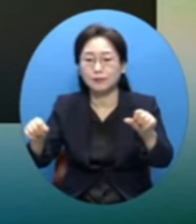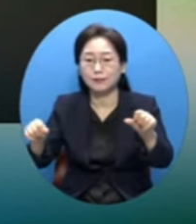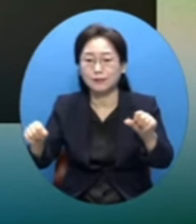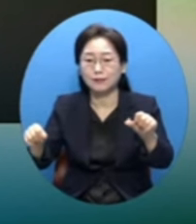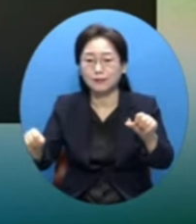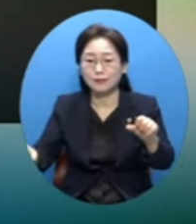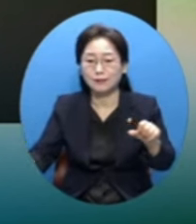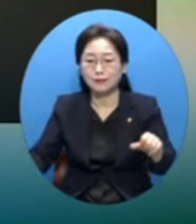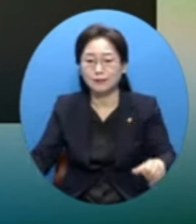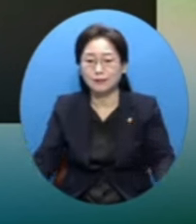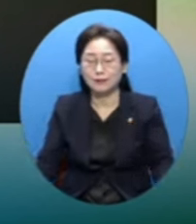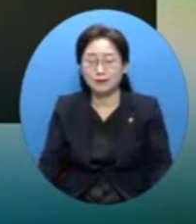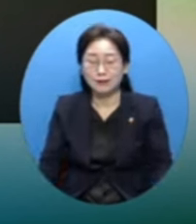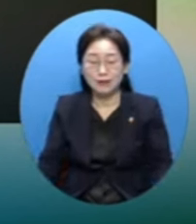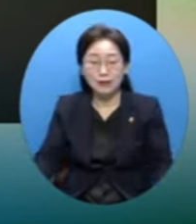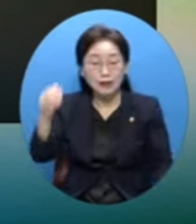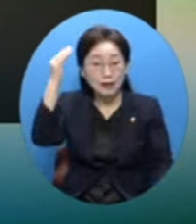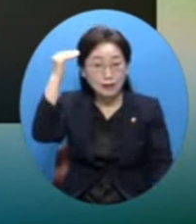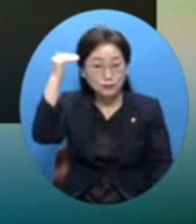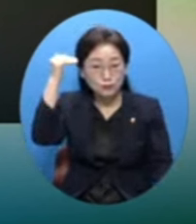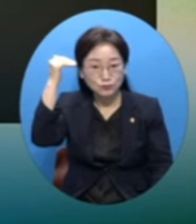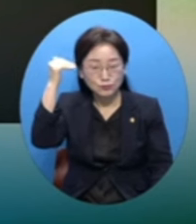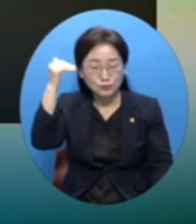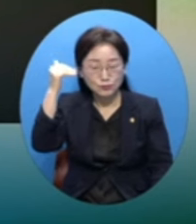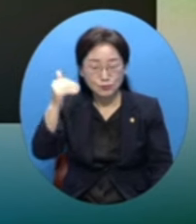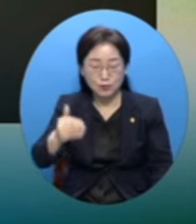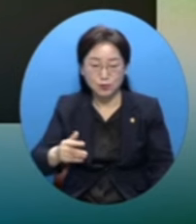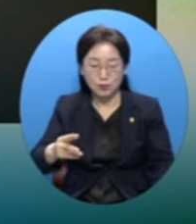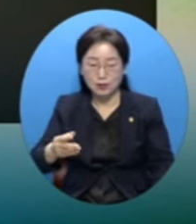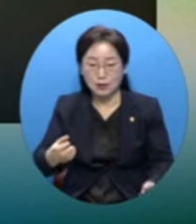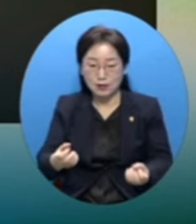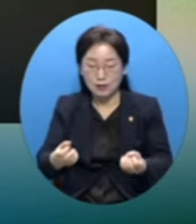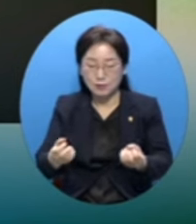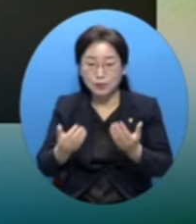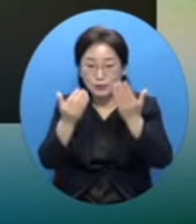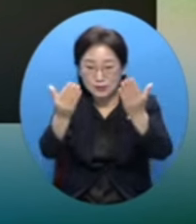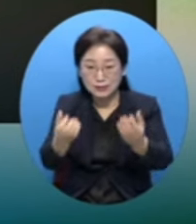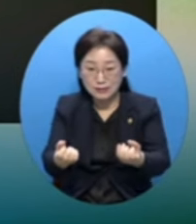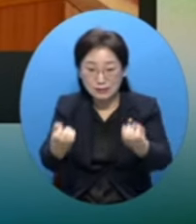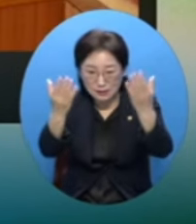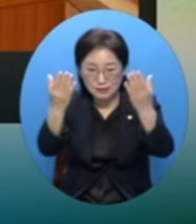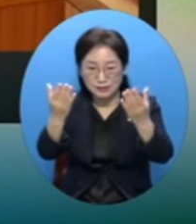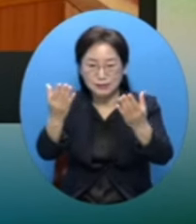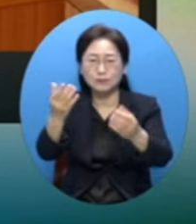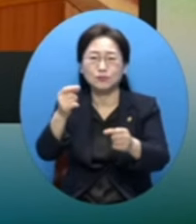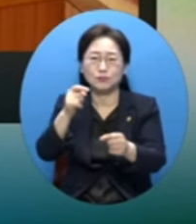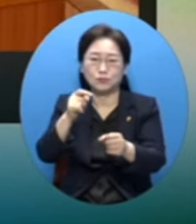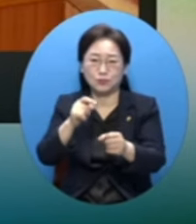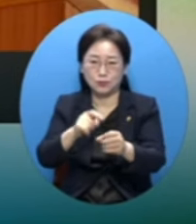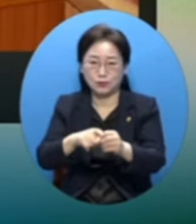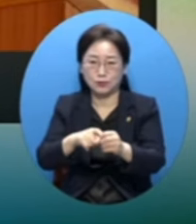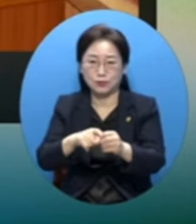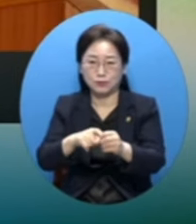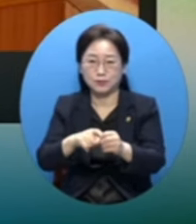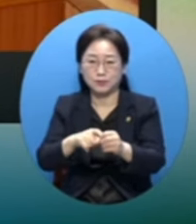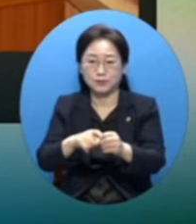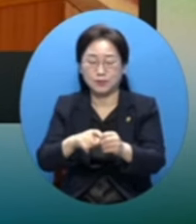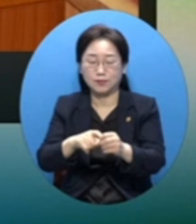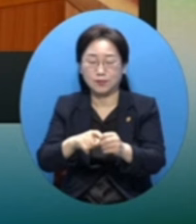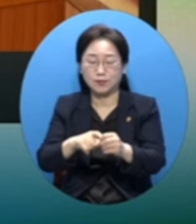그런데 이제 우리 한국의 그 기증식 하는 일 때문에 깁스를 하고 깁스를 풀게 된